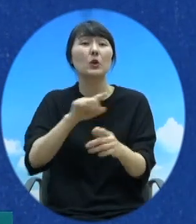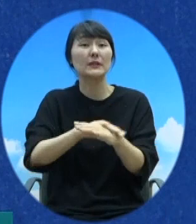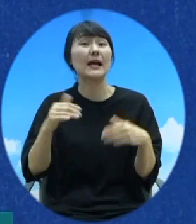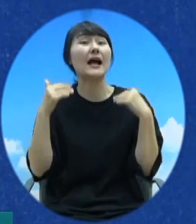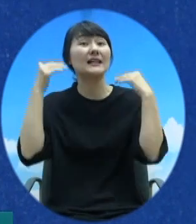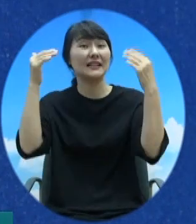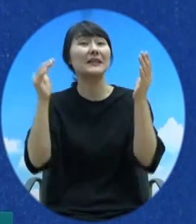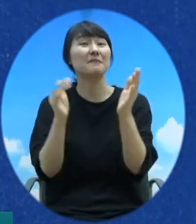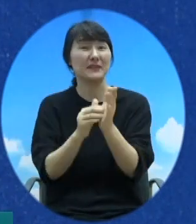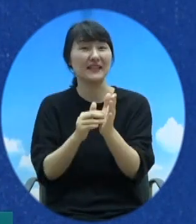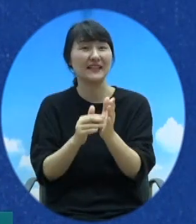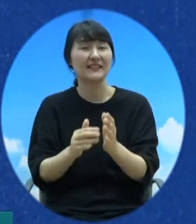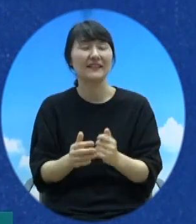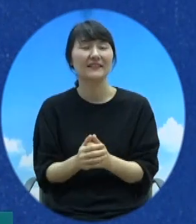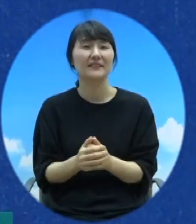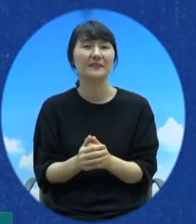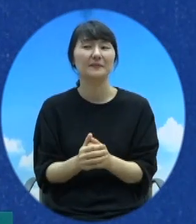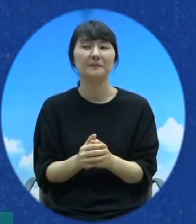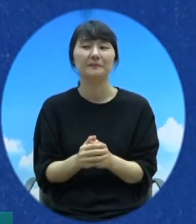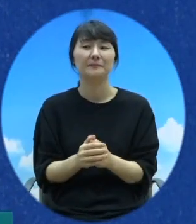거죠.